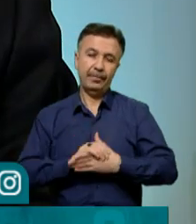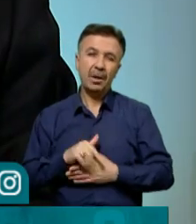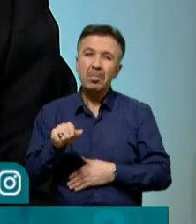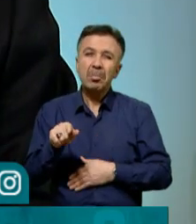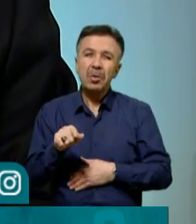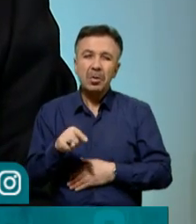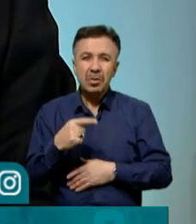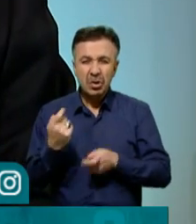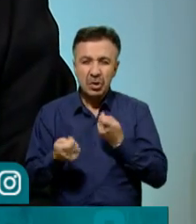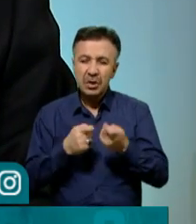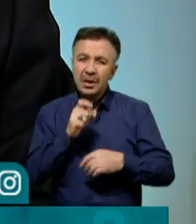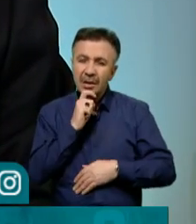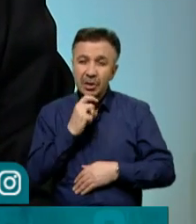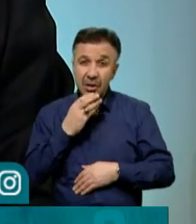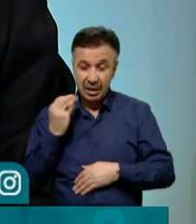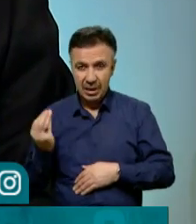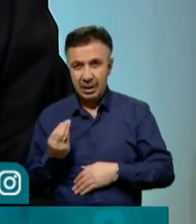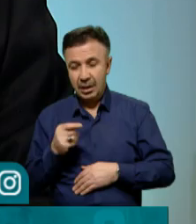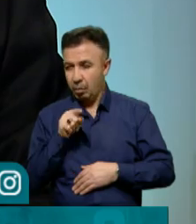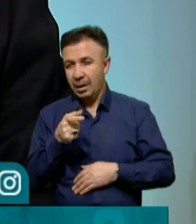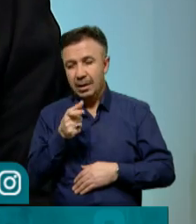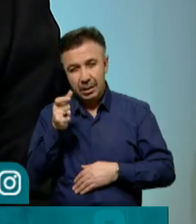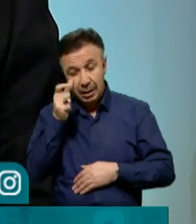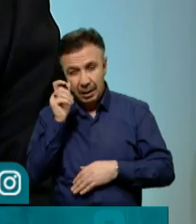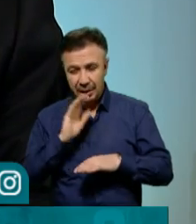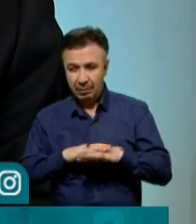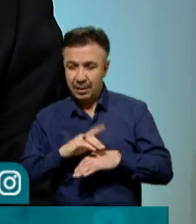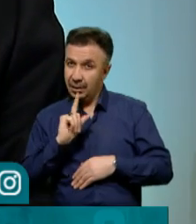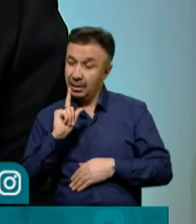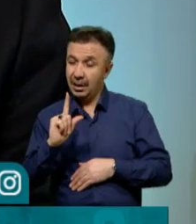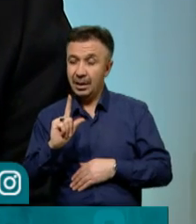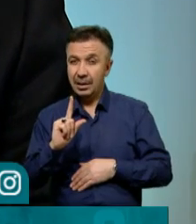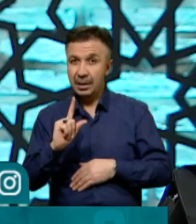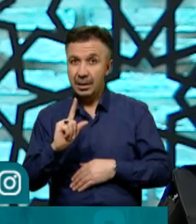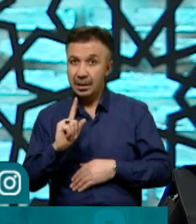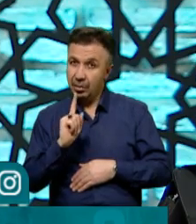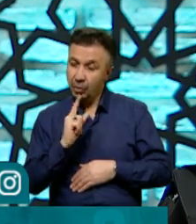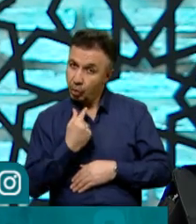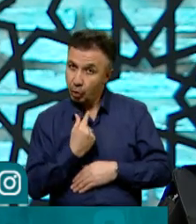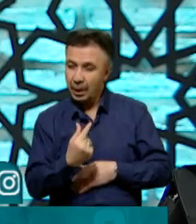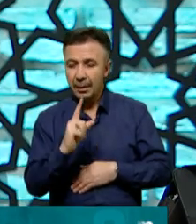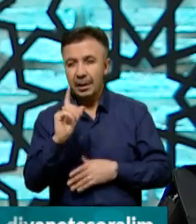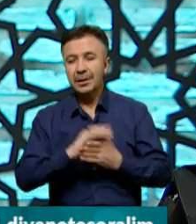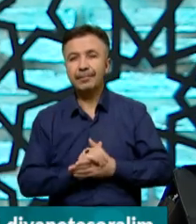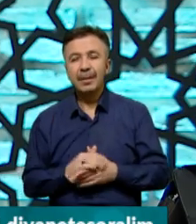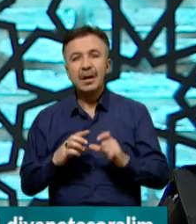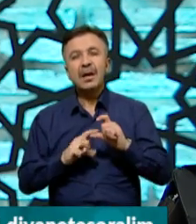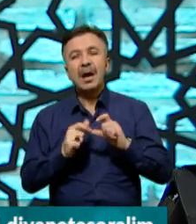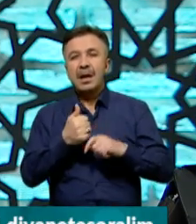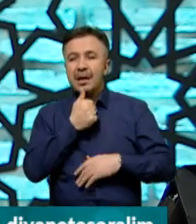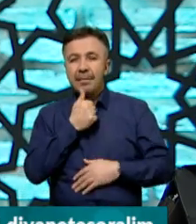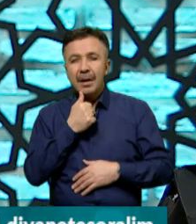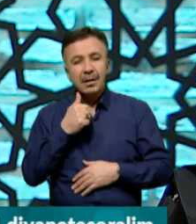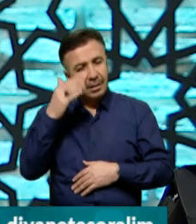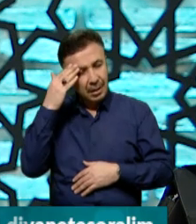iş yanlıştır. Gençlerin buna dikkat etmesi ve uyarılmaları gerekir. Eyvallah hocam. Teşekkür ederiz. Şadi Bey selamlarını iletmişler